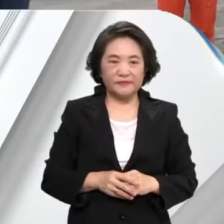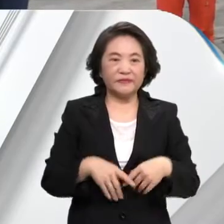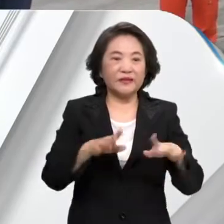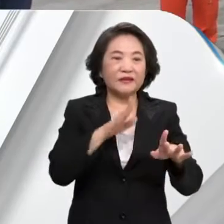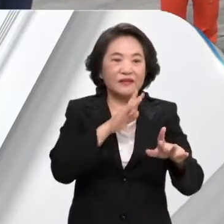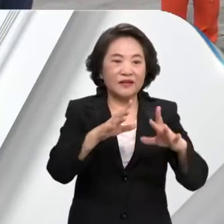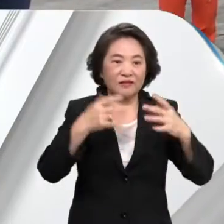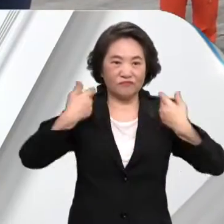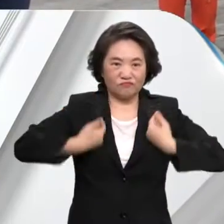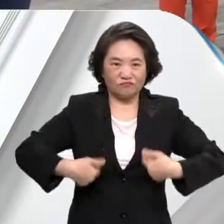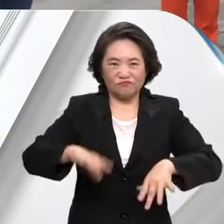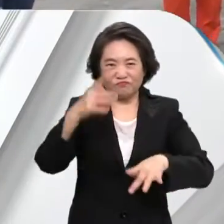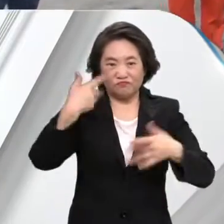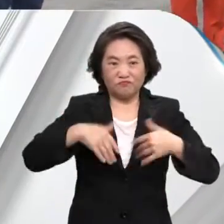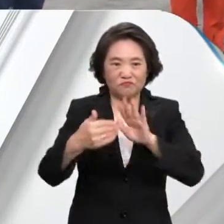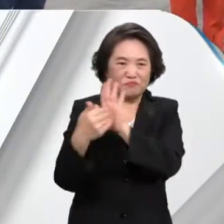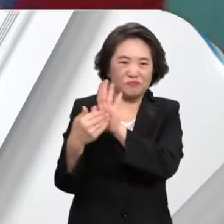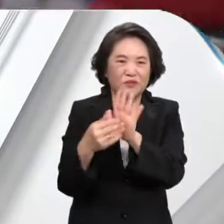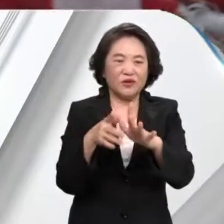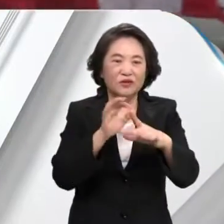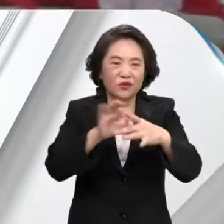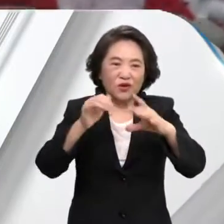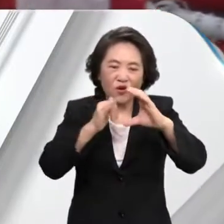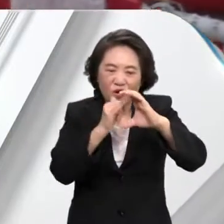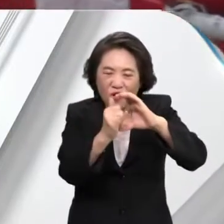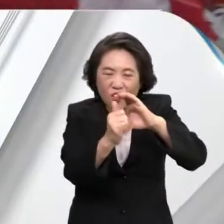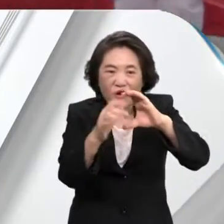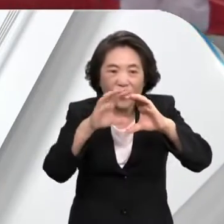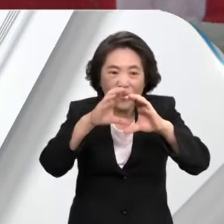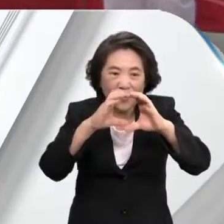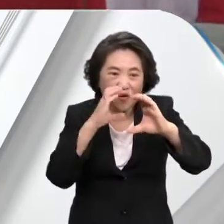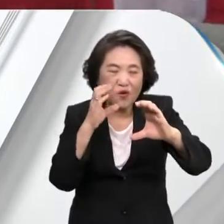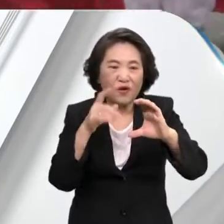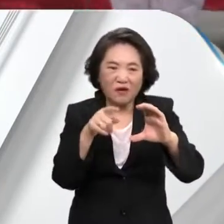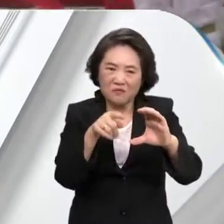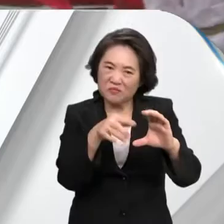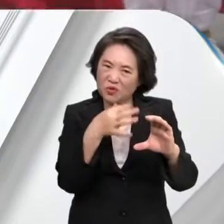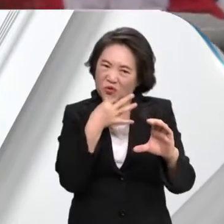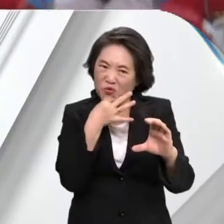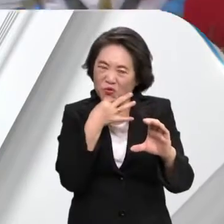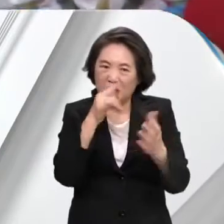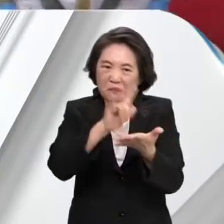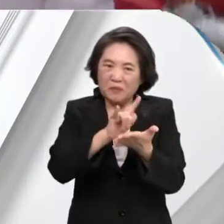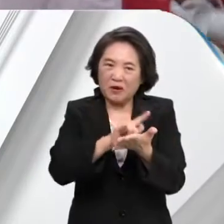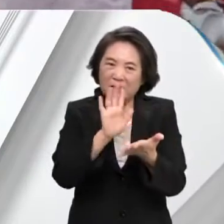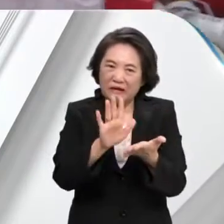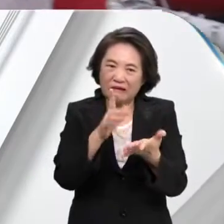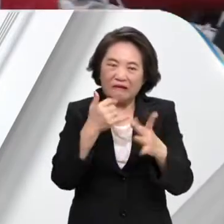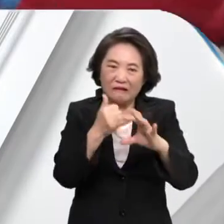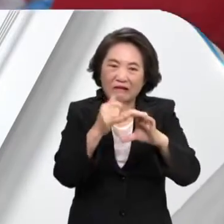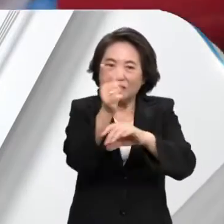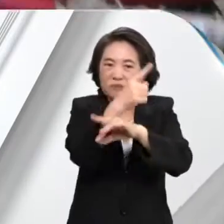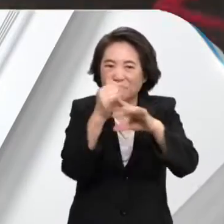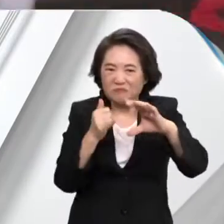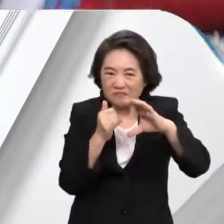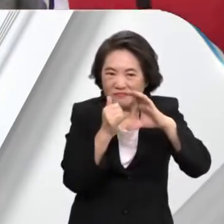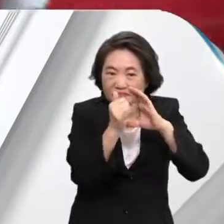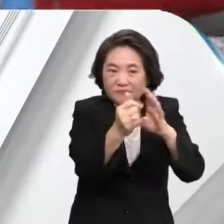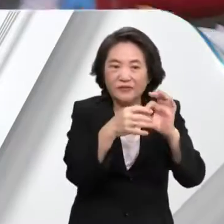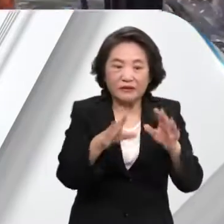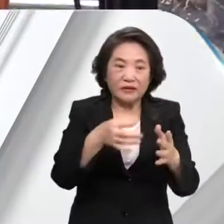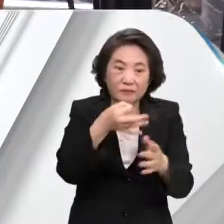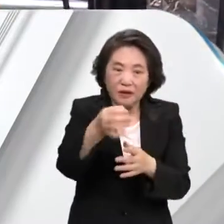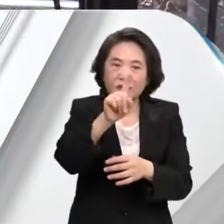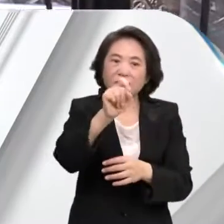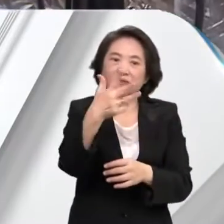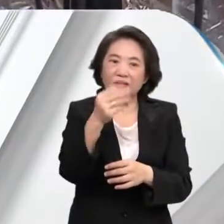一副人员坐等隔离室，无人用四间的隔离床，都可能系武汉肺炎的病人，直接送上直升机。一撮超加